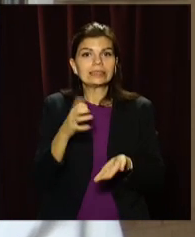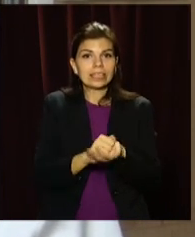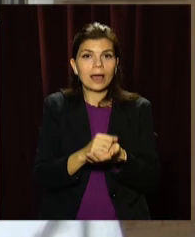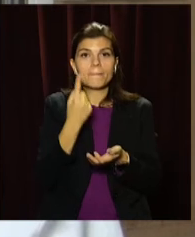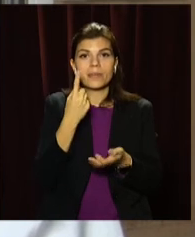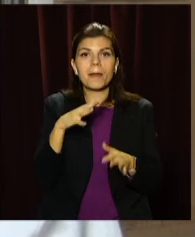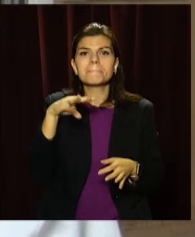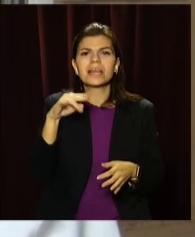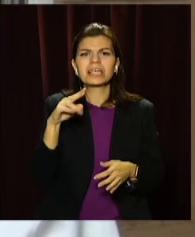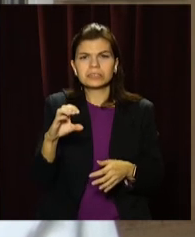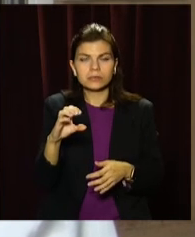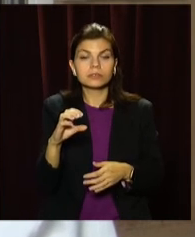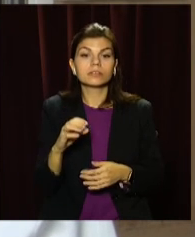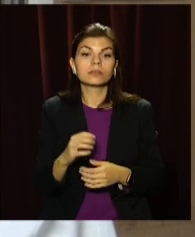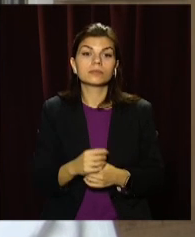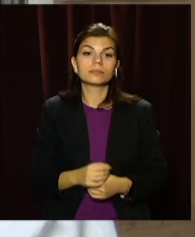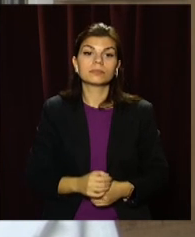міксі на